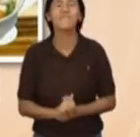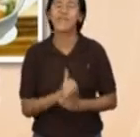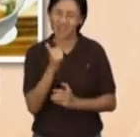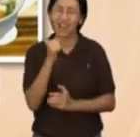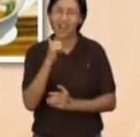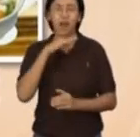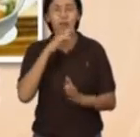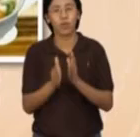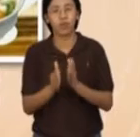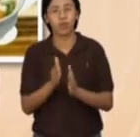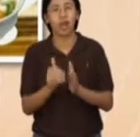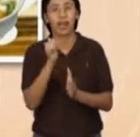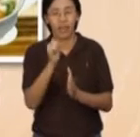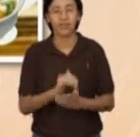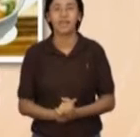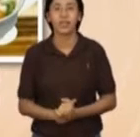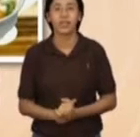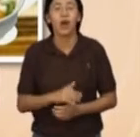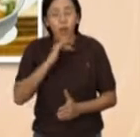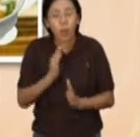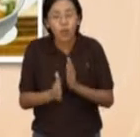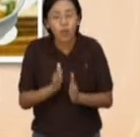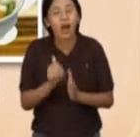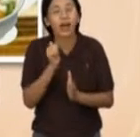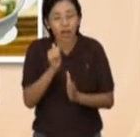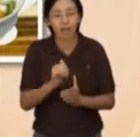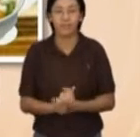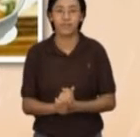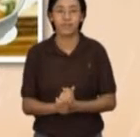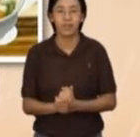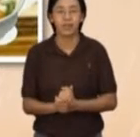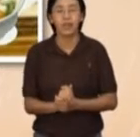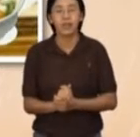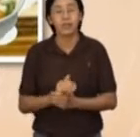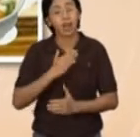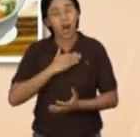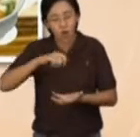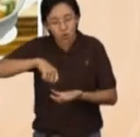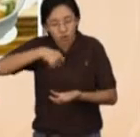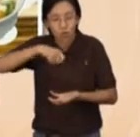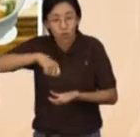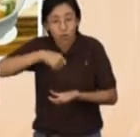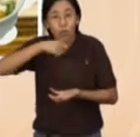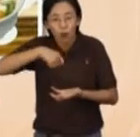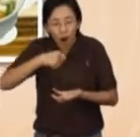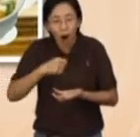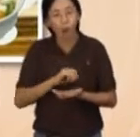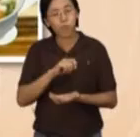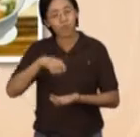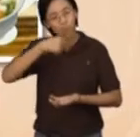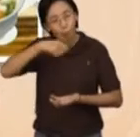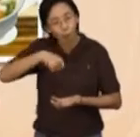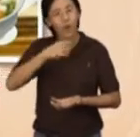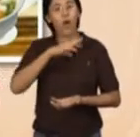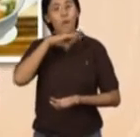ก็ได้เหมือนกันครับครับผมแต่นี่ทางเราจะได้คุณค่าทางเวลาเราเคี้ยวเข้าไปเนี่ยเราจะได้รสชาติ